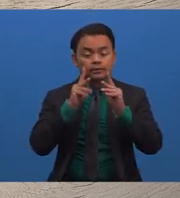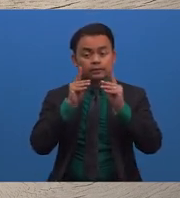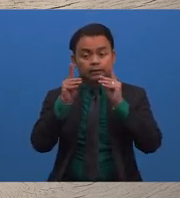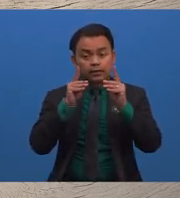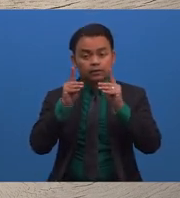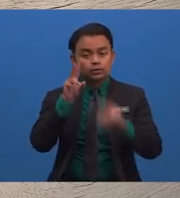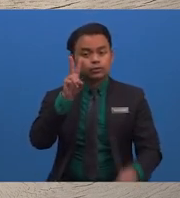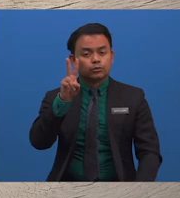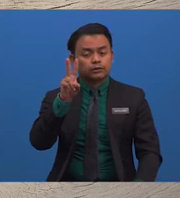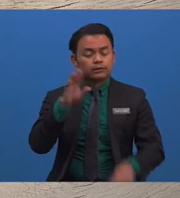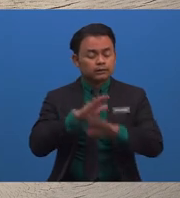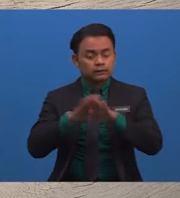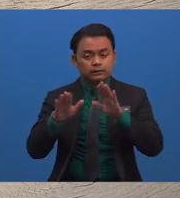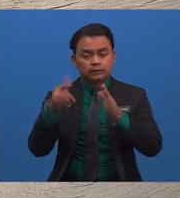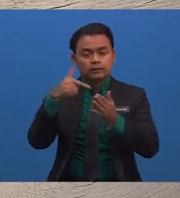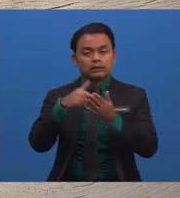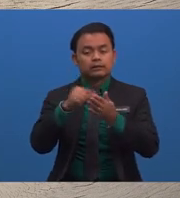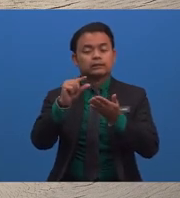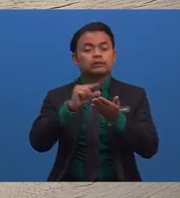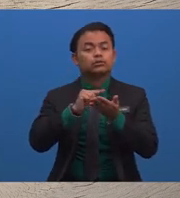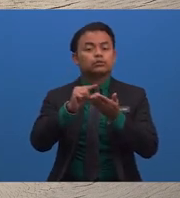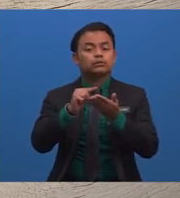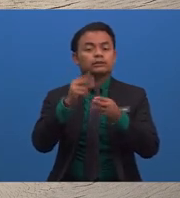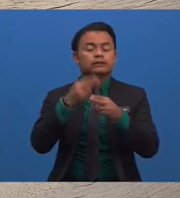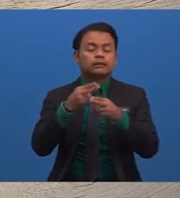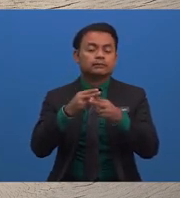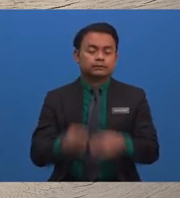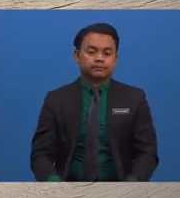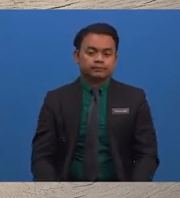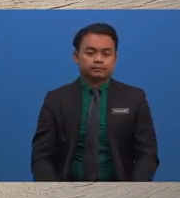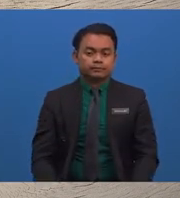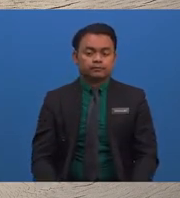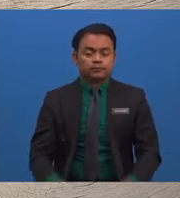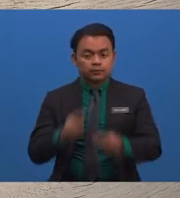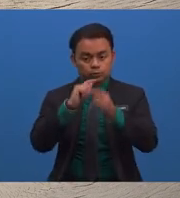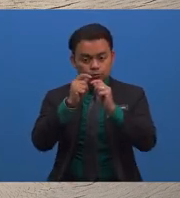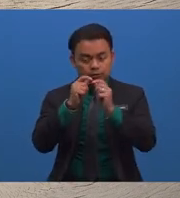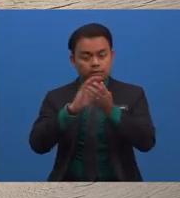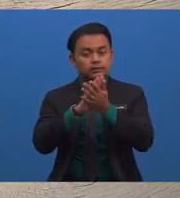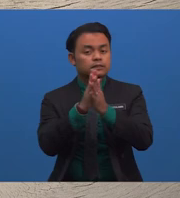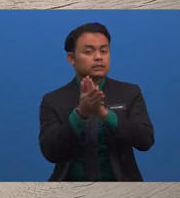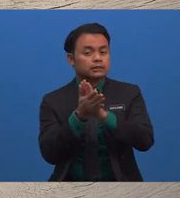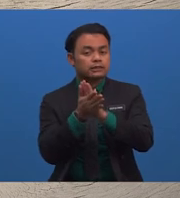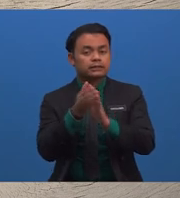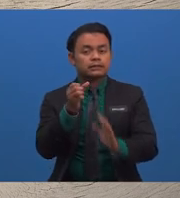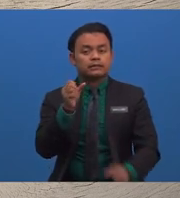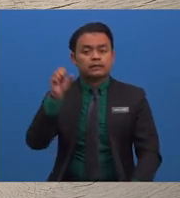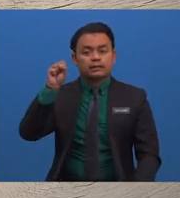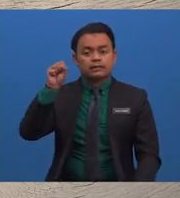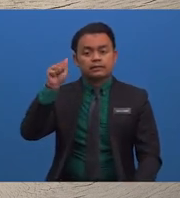namanya tetapi telah menukarkan kepada saya. Lalu menjadi